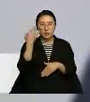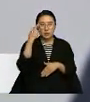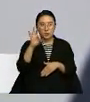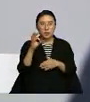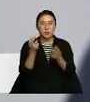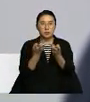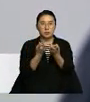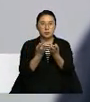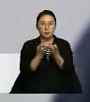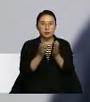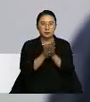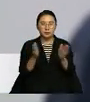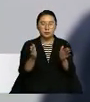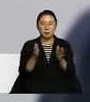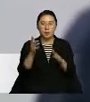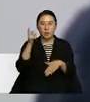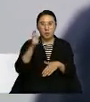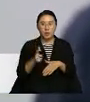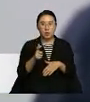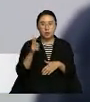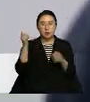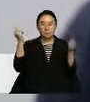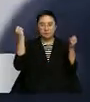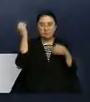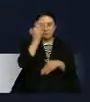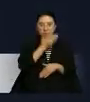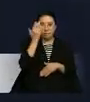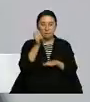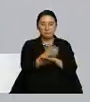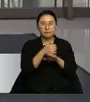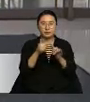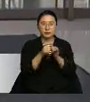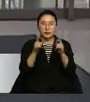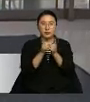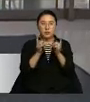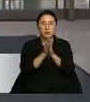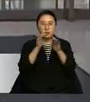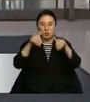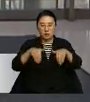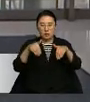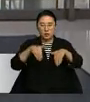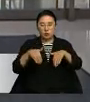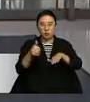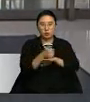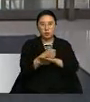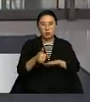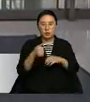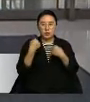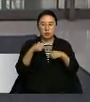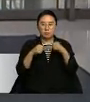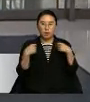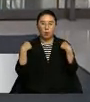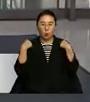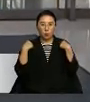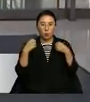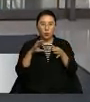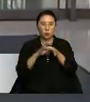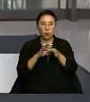인증약품이 사용됩니다. 또 강력한 살균력으로 방문 민원인과 직원이 출입할 때 신발과 의복